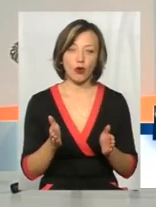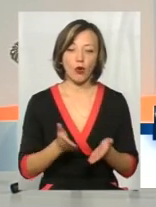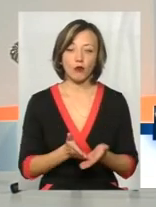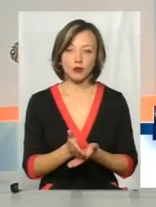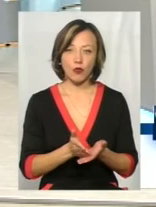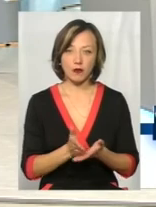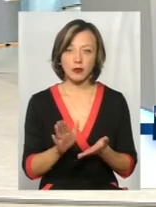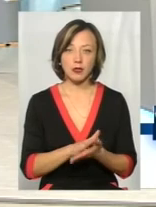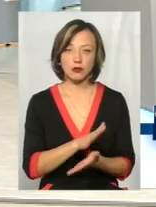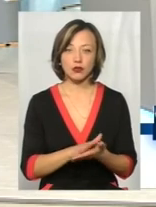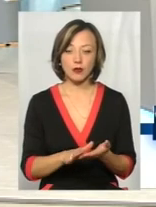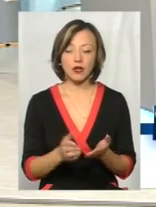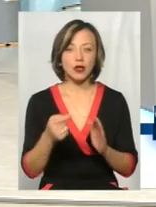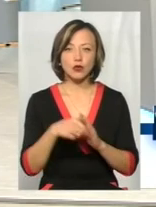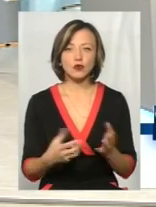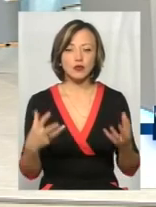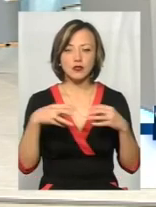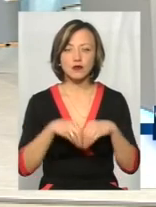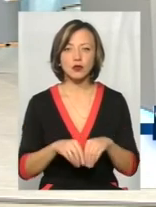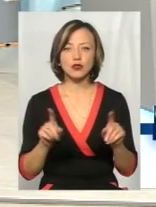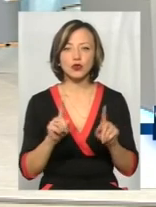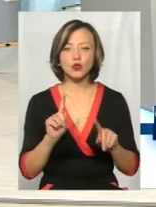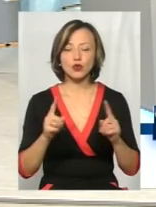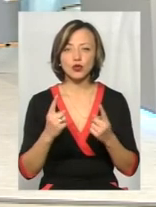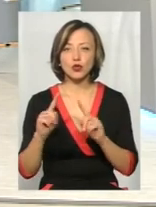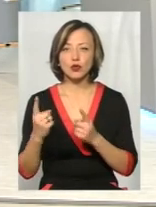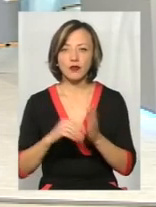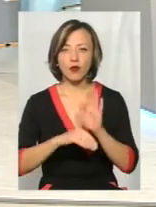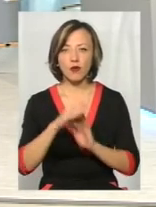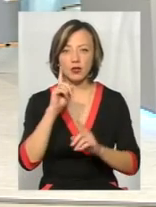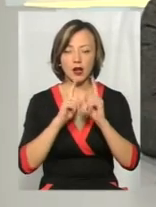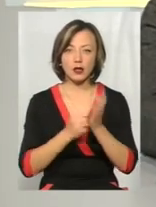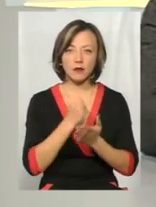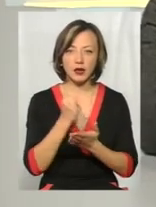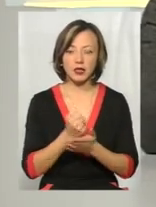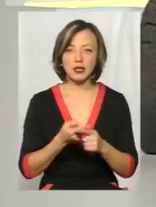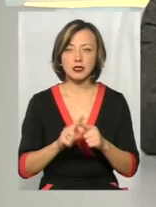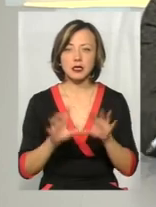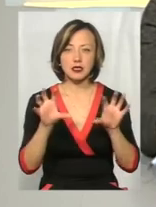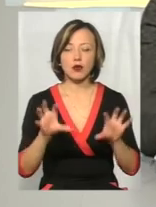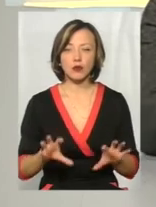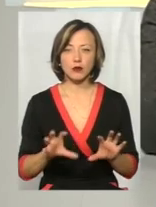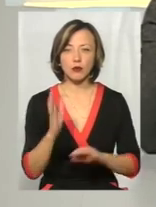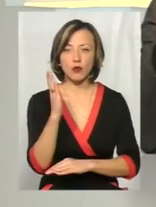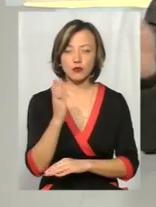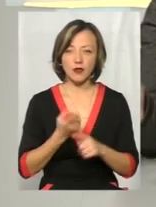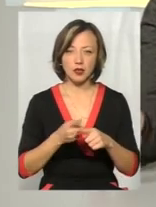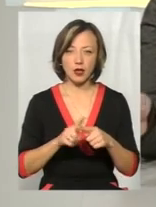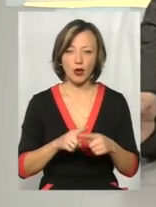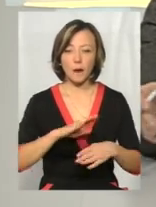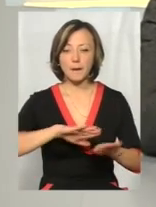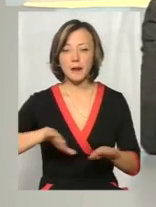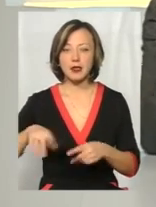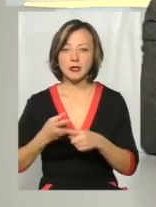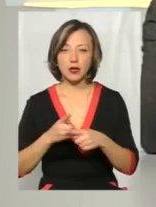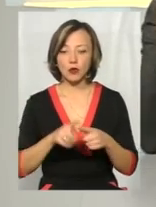обслуговуватися безкоштовно. Суть зводиться до того, що дуже-дуже ще до того, як Верховна Рада прийняла цей закон, проголосувала за нього. Після